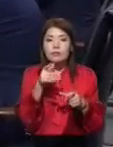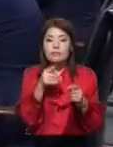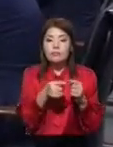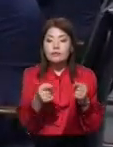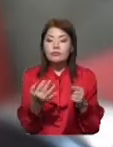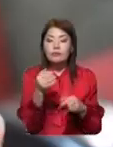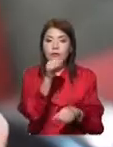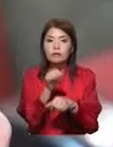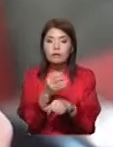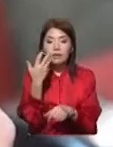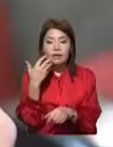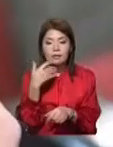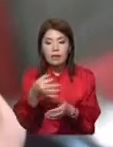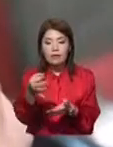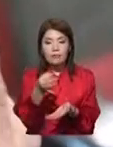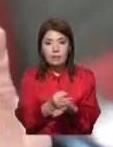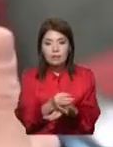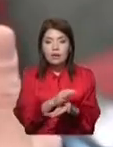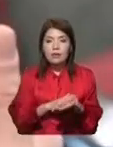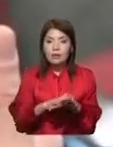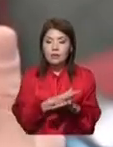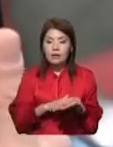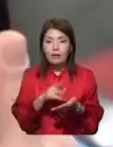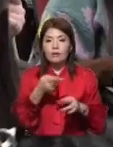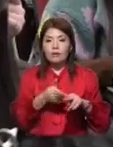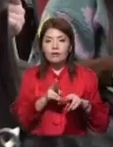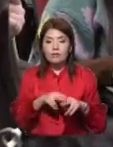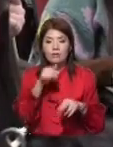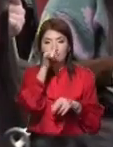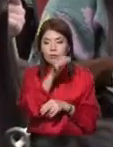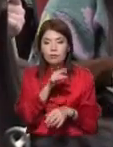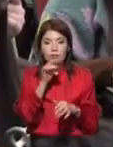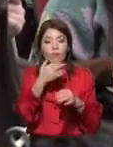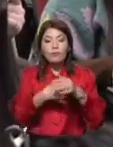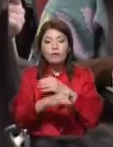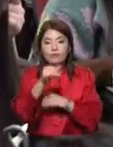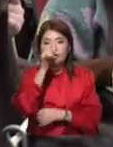получили неординарный ответ. Мол, он не оракул дельфийский и не может заглянуть в